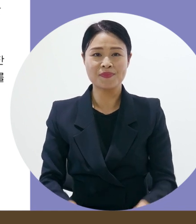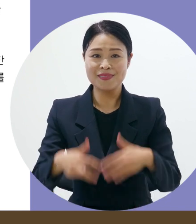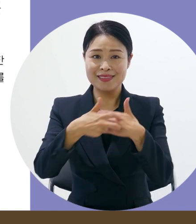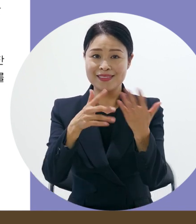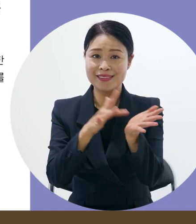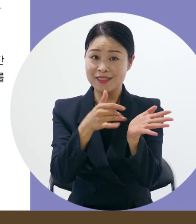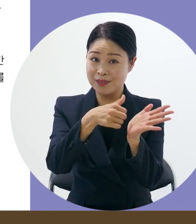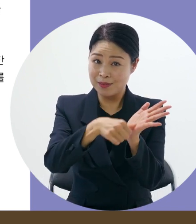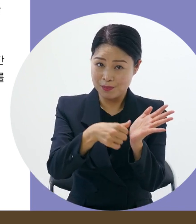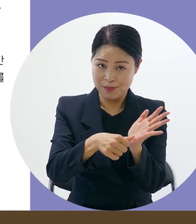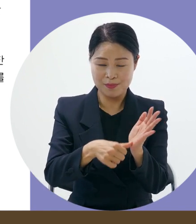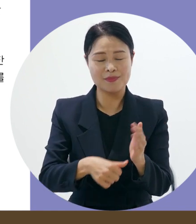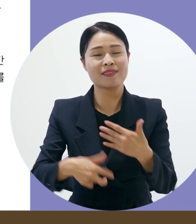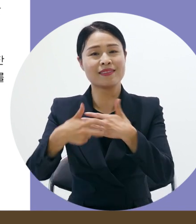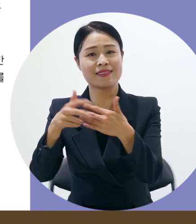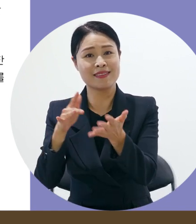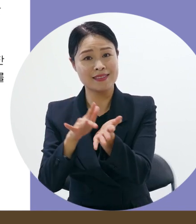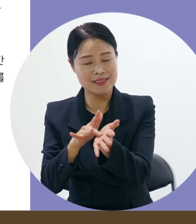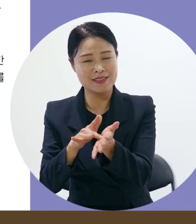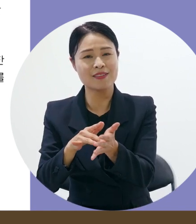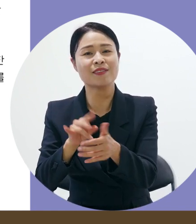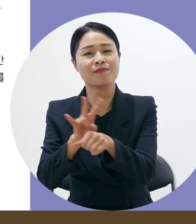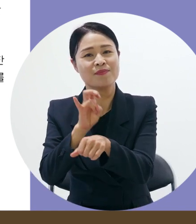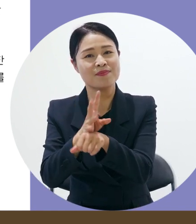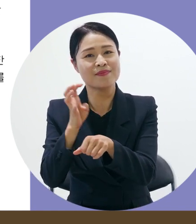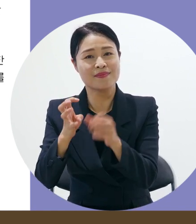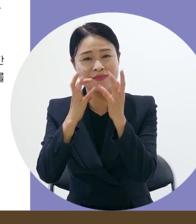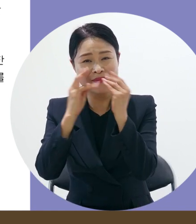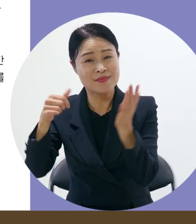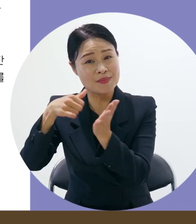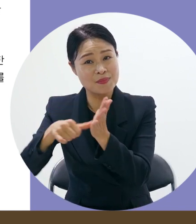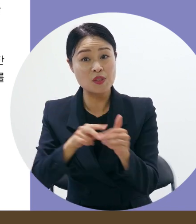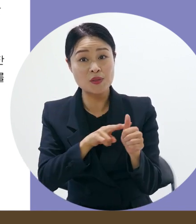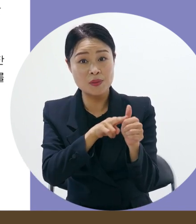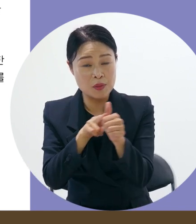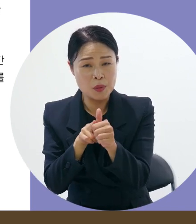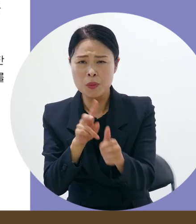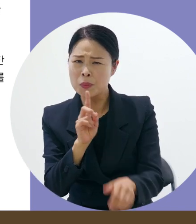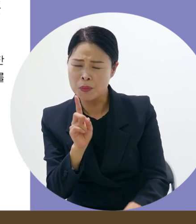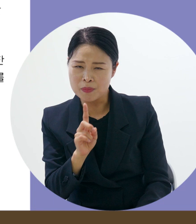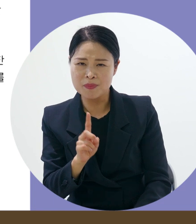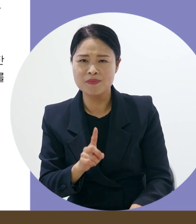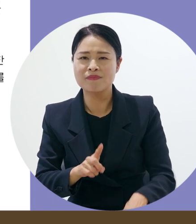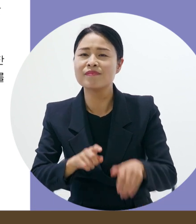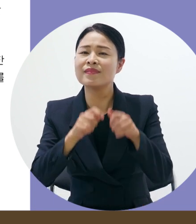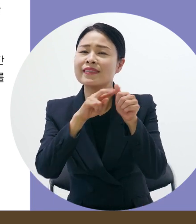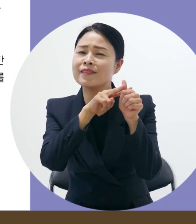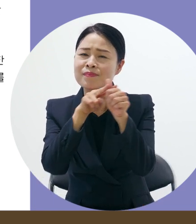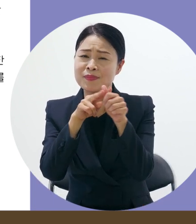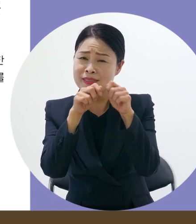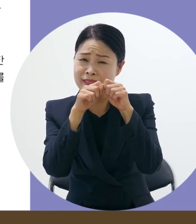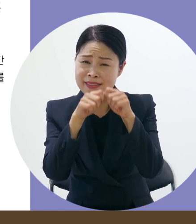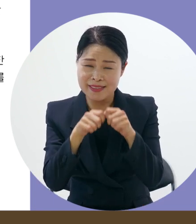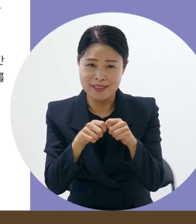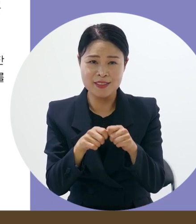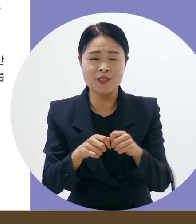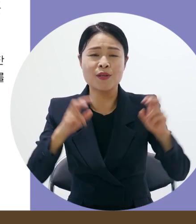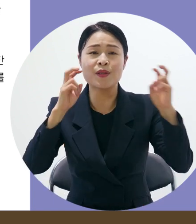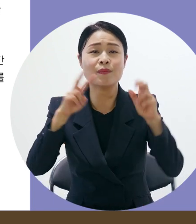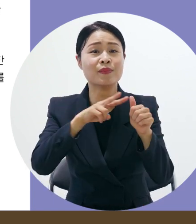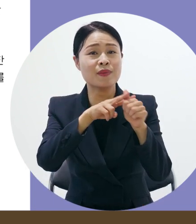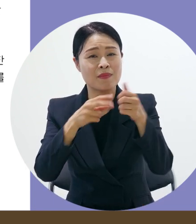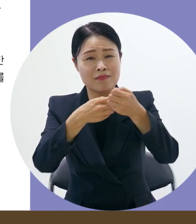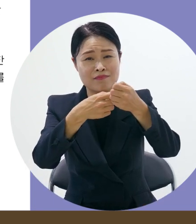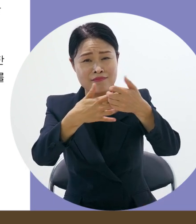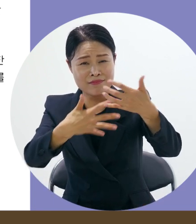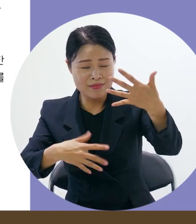의약품 또는 의약외품 정보에서는 상세 정보, 업체 정보 등에 대해 확인할 수 있습니다.